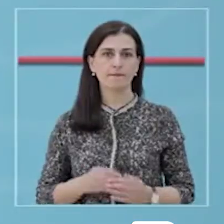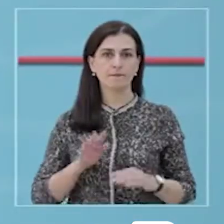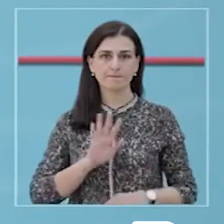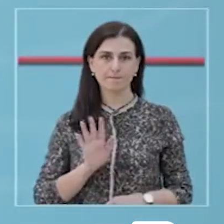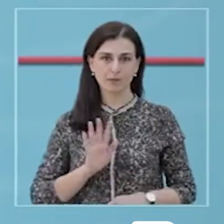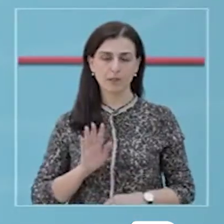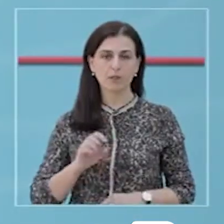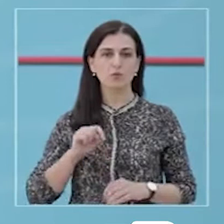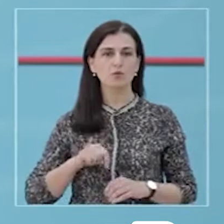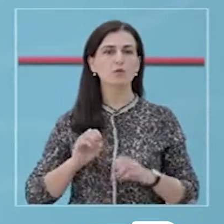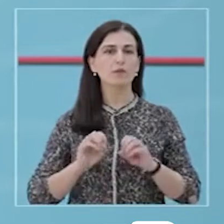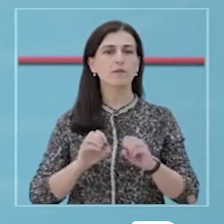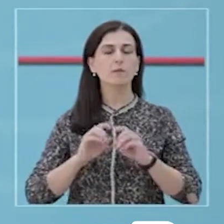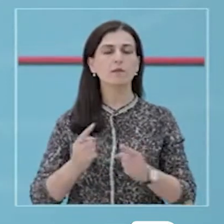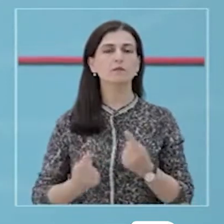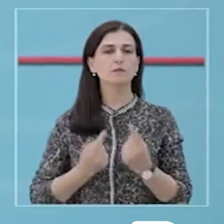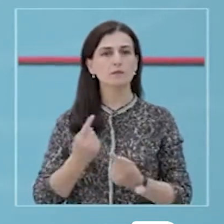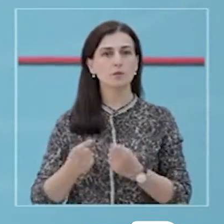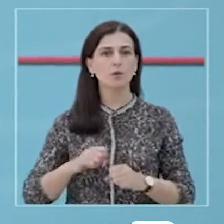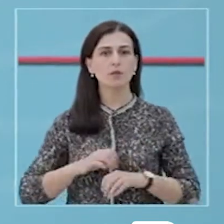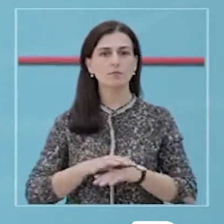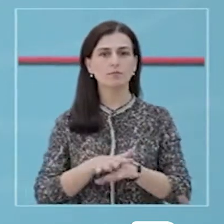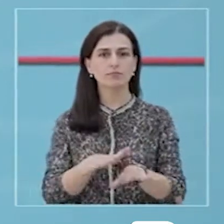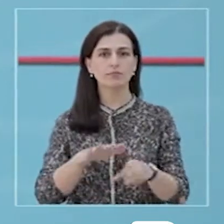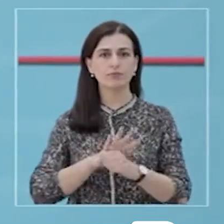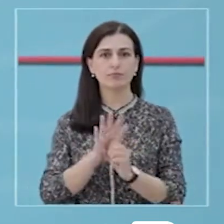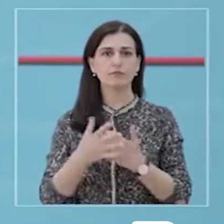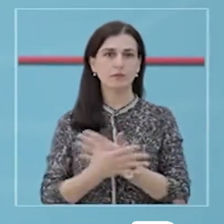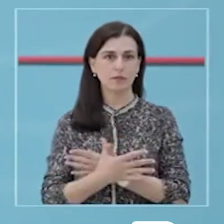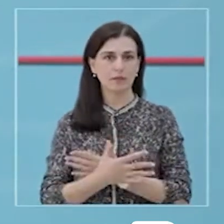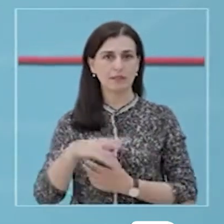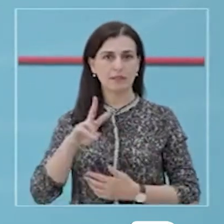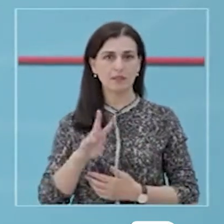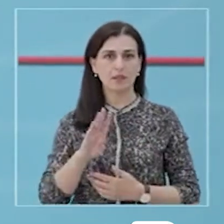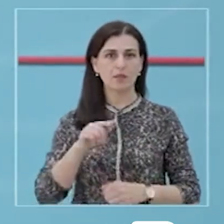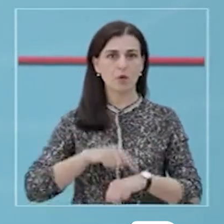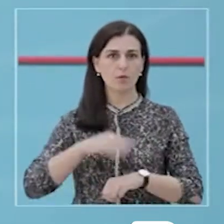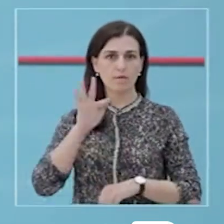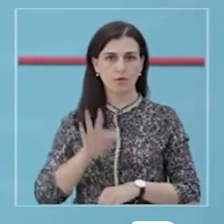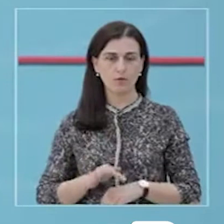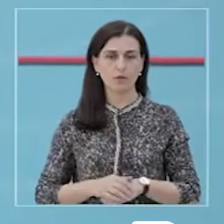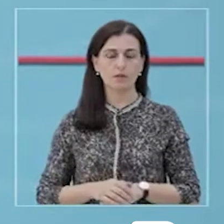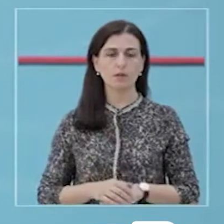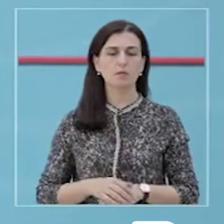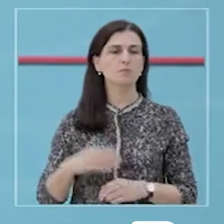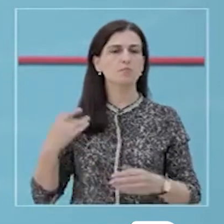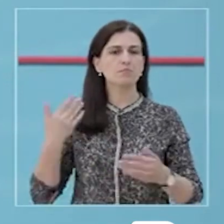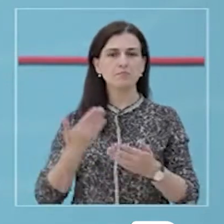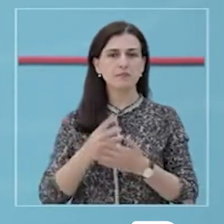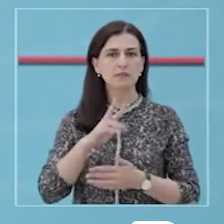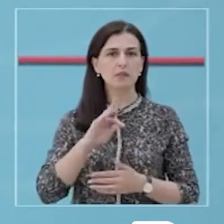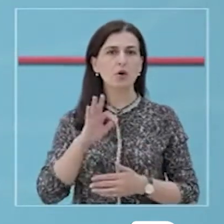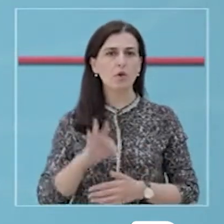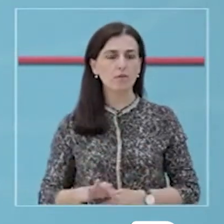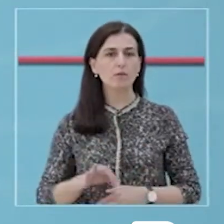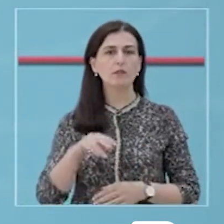Përshëndetje, ju bëjmë me dije situatën e epidemiologjike të COVID-19 në Shqipëri në 24 orët e fundit. Gjatë 24 orëve të fundit janë